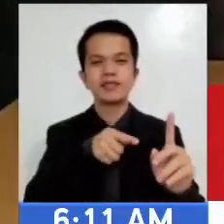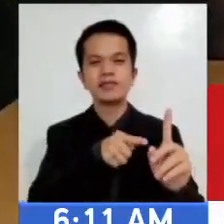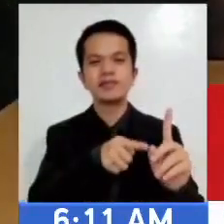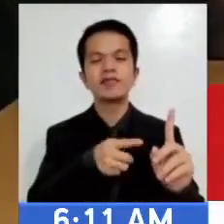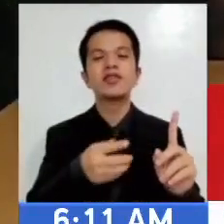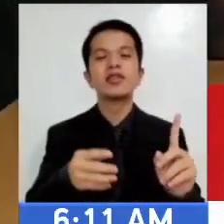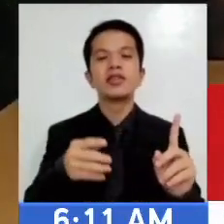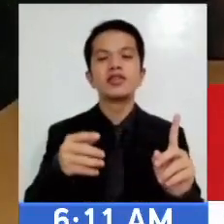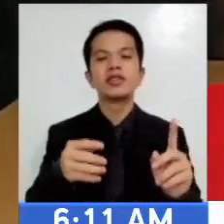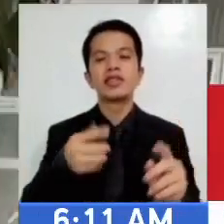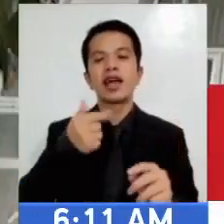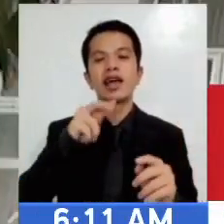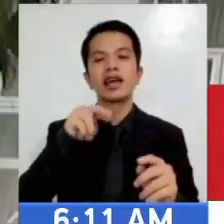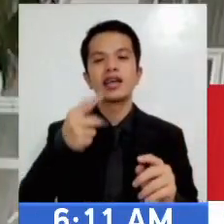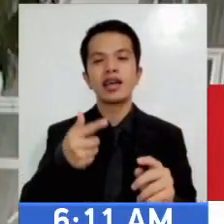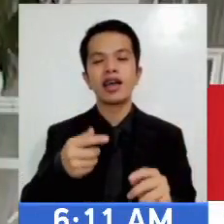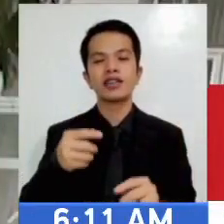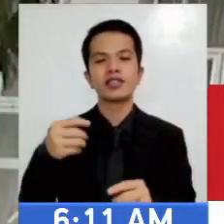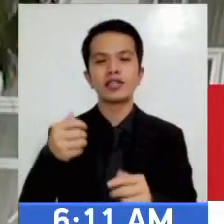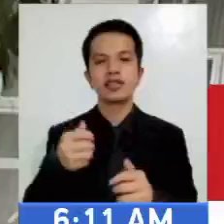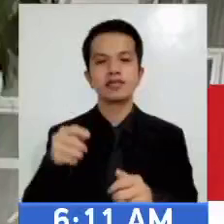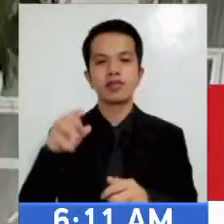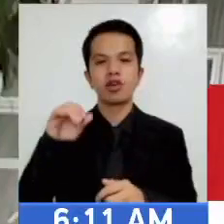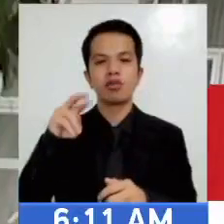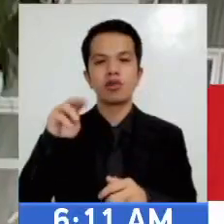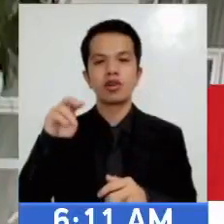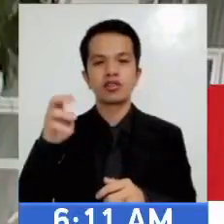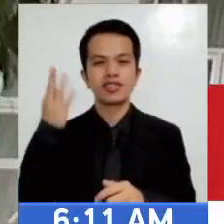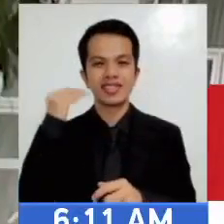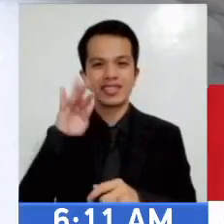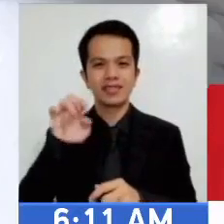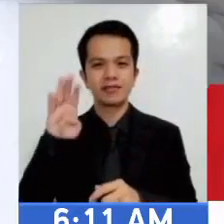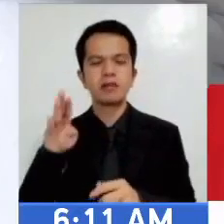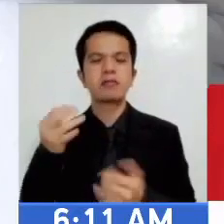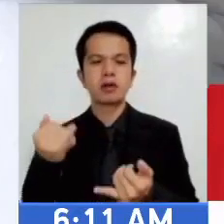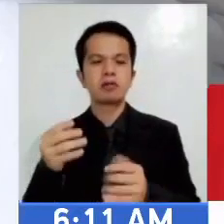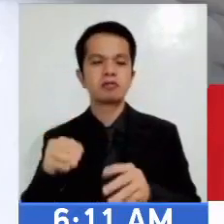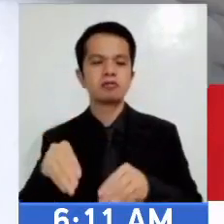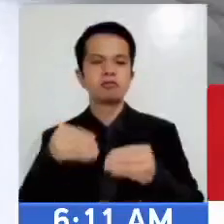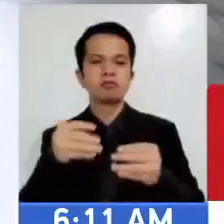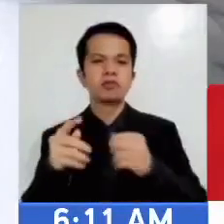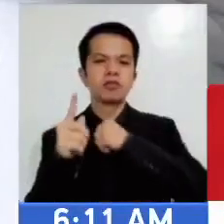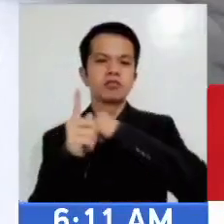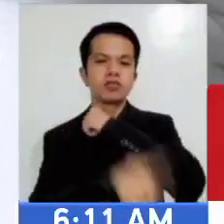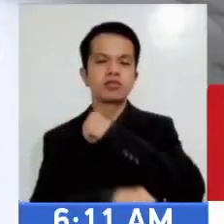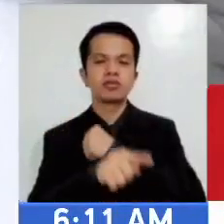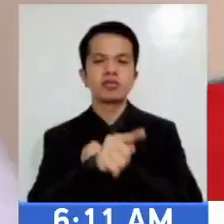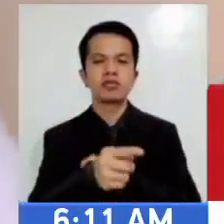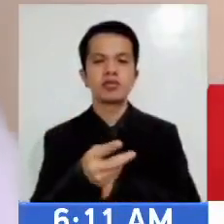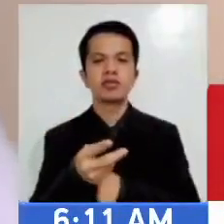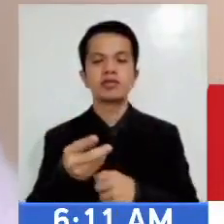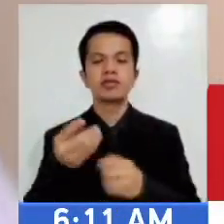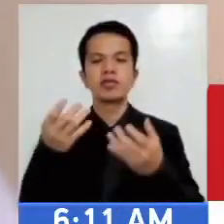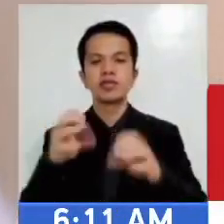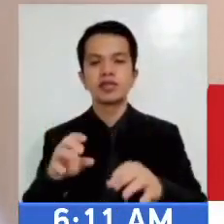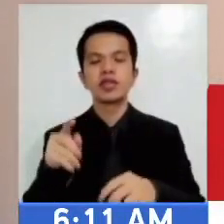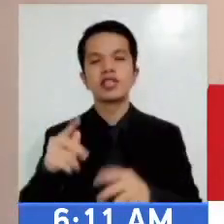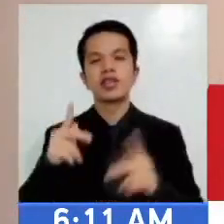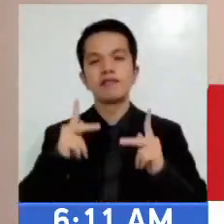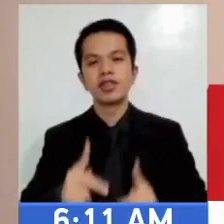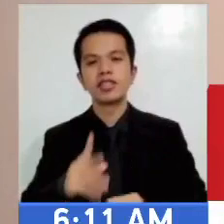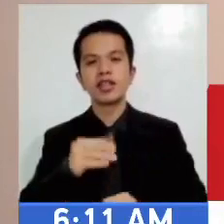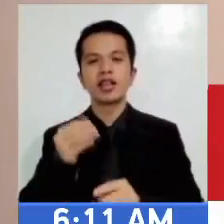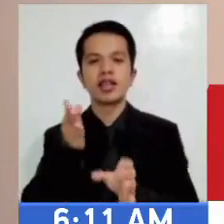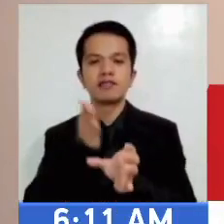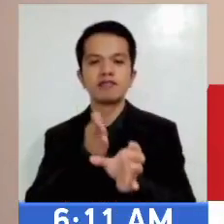noong February 2022. Nakatakdang isang panang DOJ sa Muntinlupa RTC ang dalawang kaso ng physical and psychological torture at